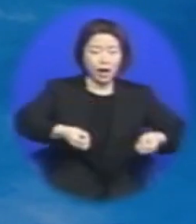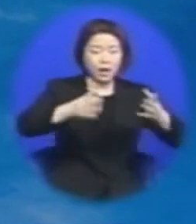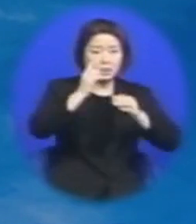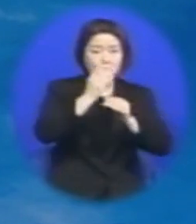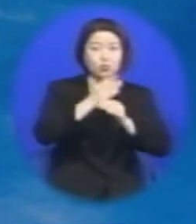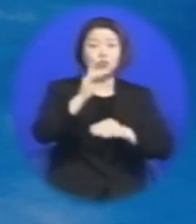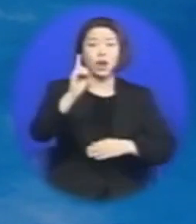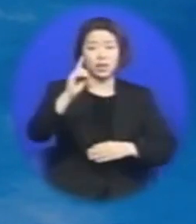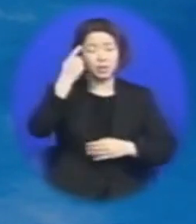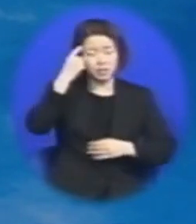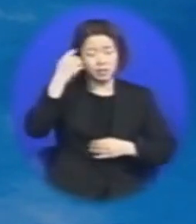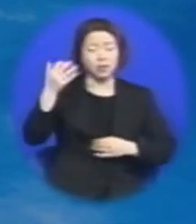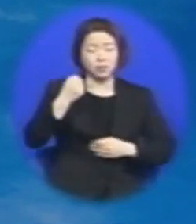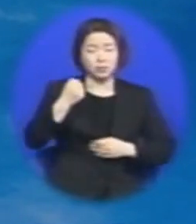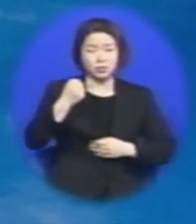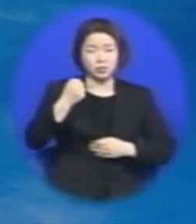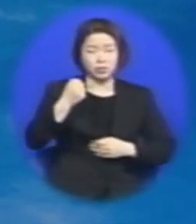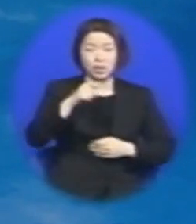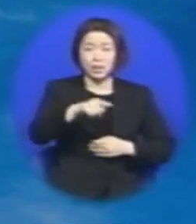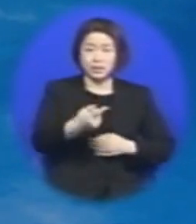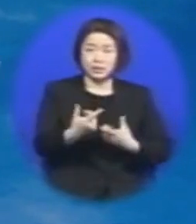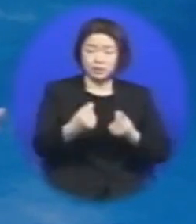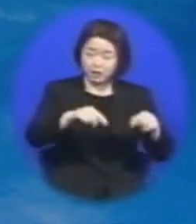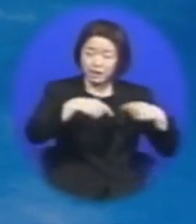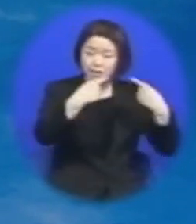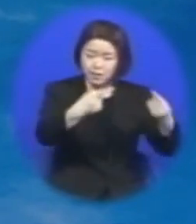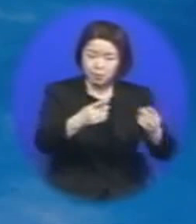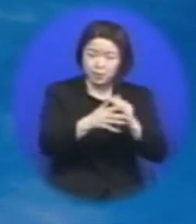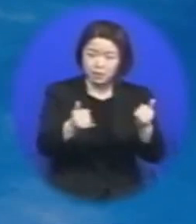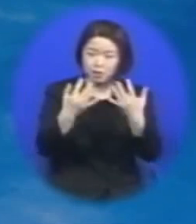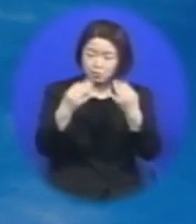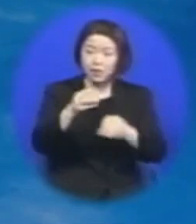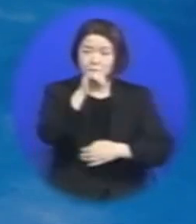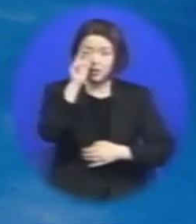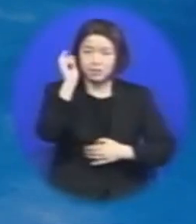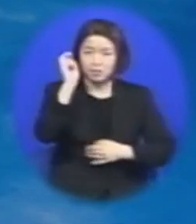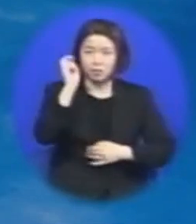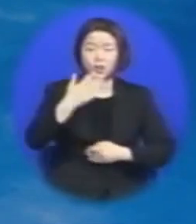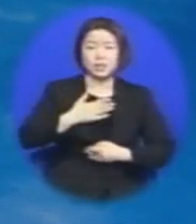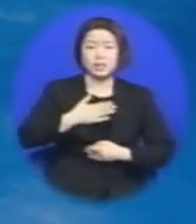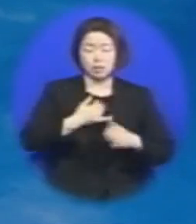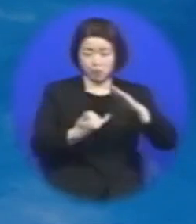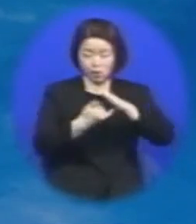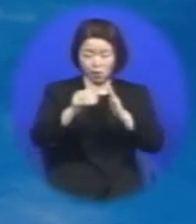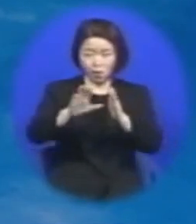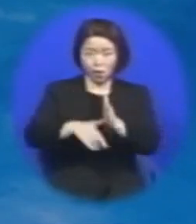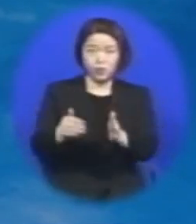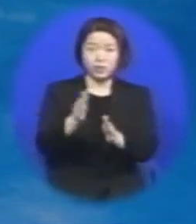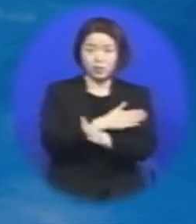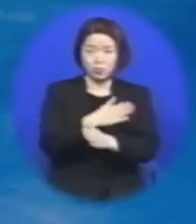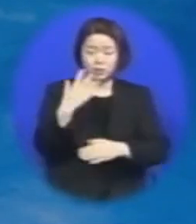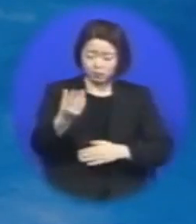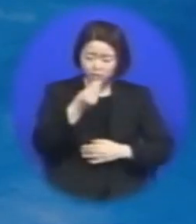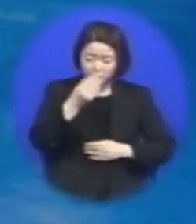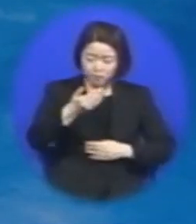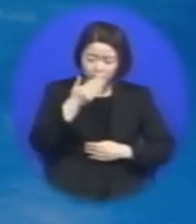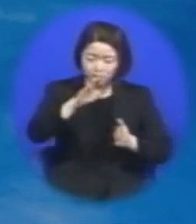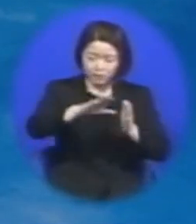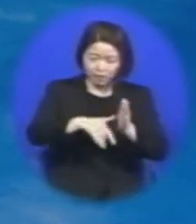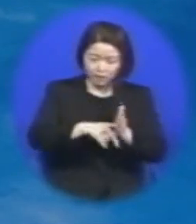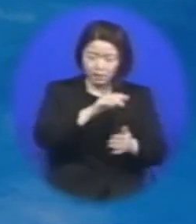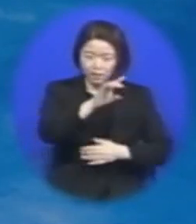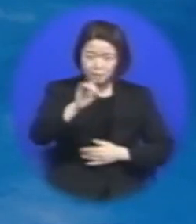의식이 성찬식을 그렇게 참여하시는 분들도 꽤 많으십니다 저는 어려서부터 성찬식을 할 때마다